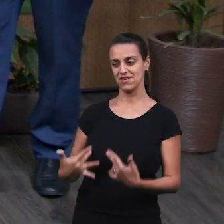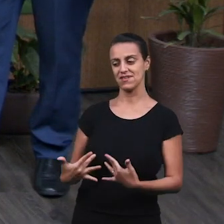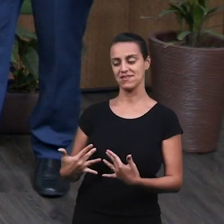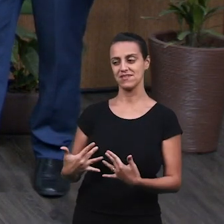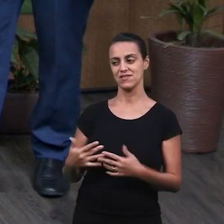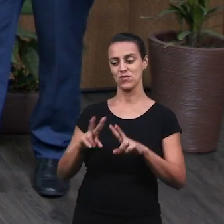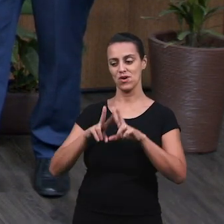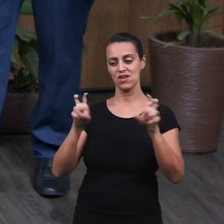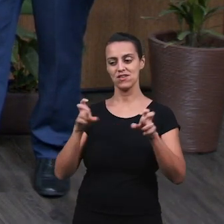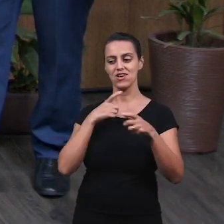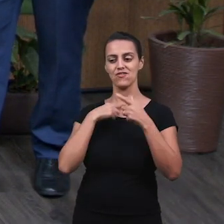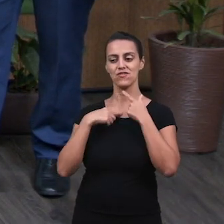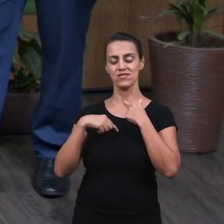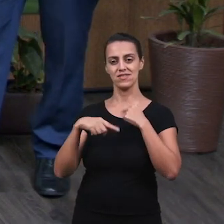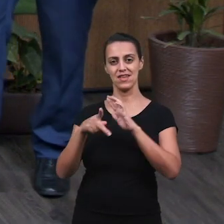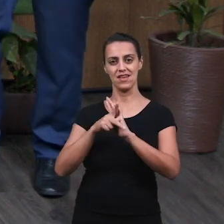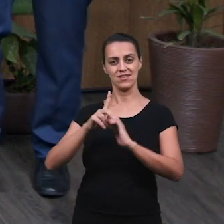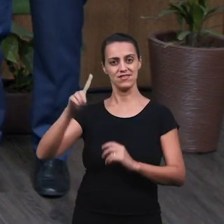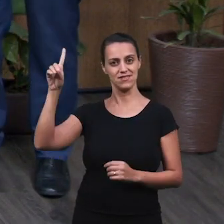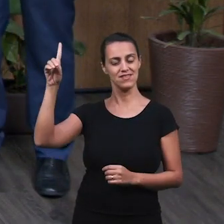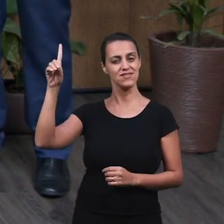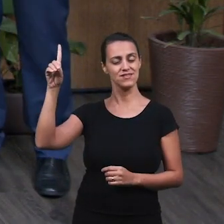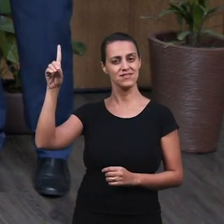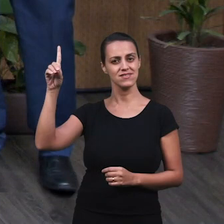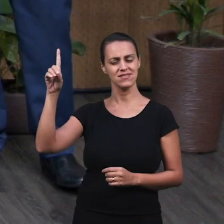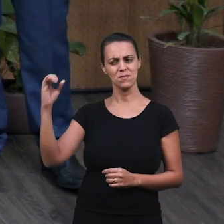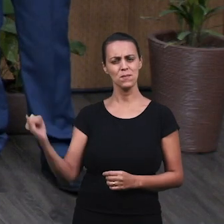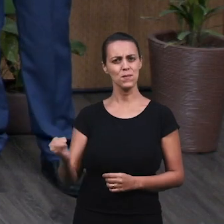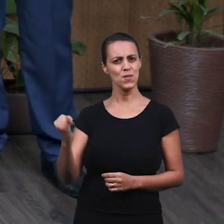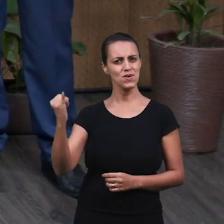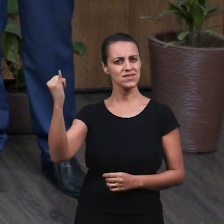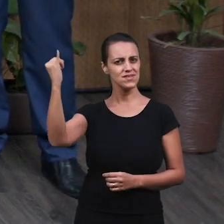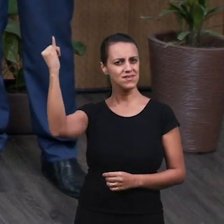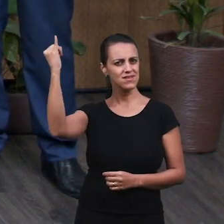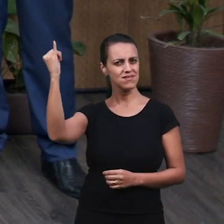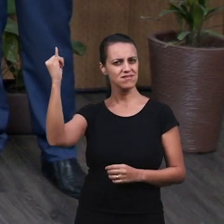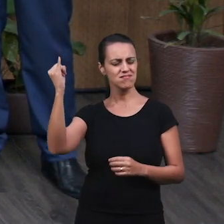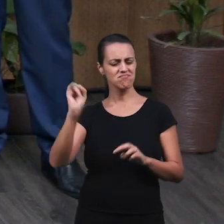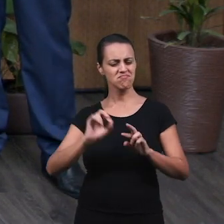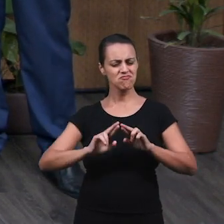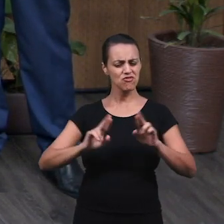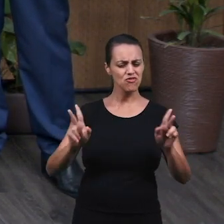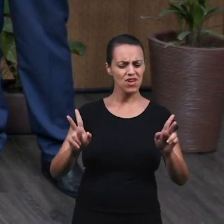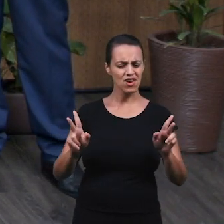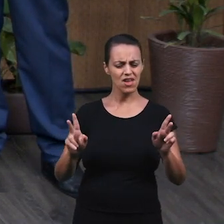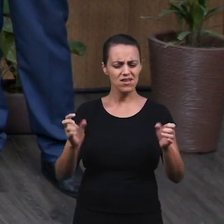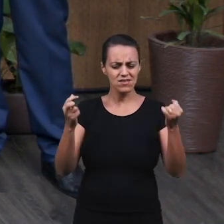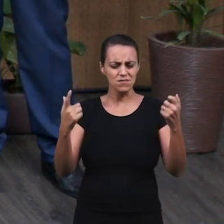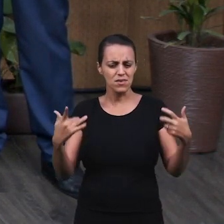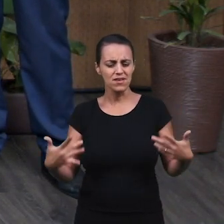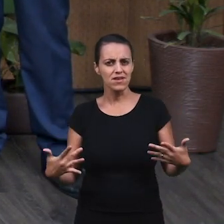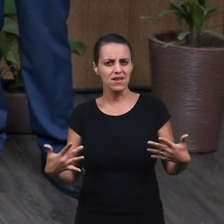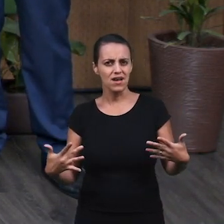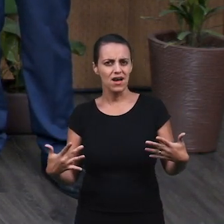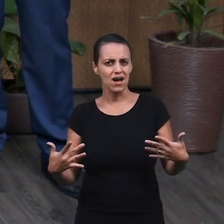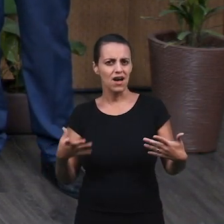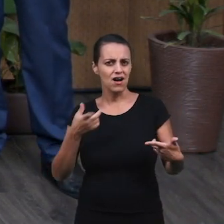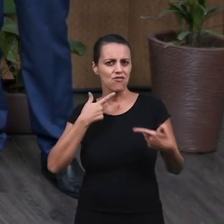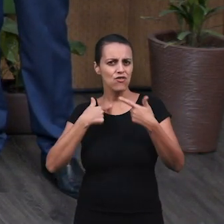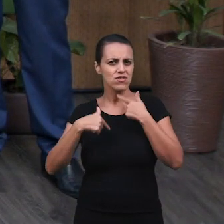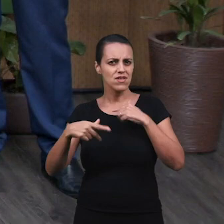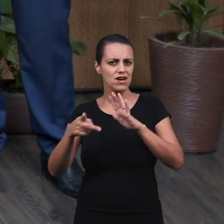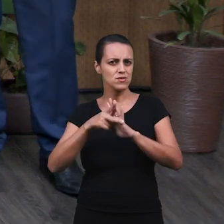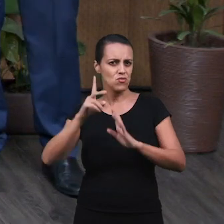sous la proposition de Dieu. Il est important de distinguer la proposition divine dans la création et